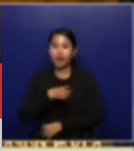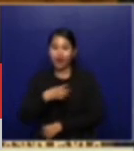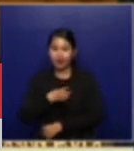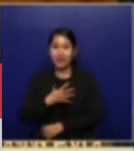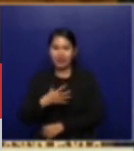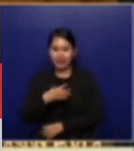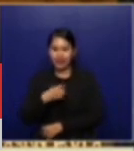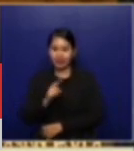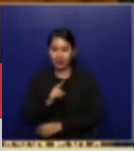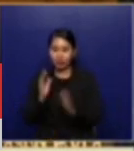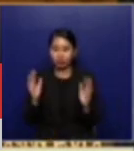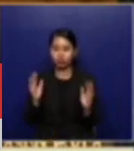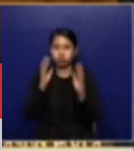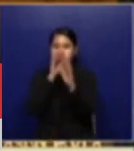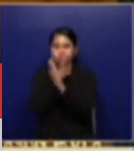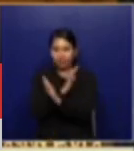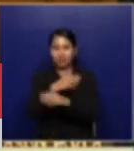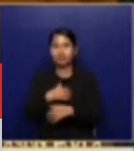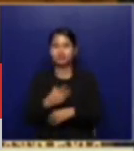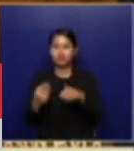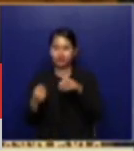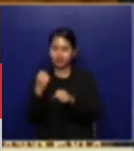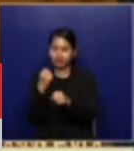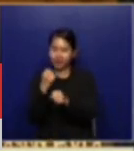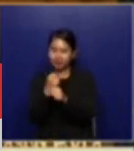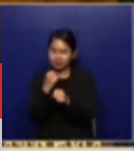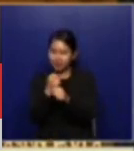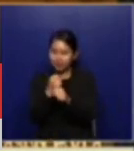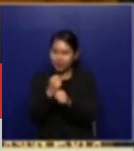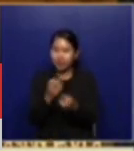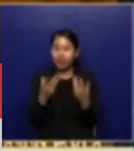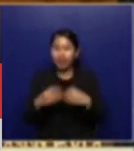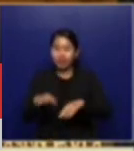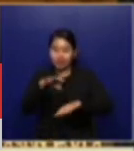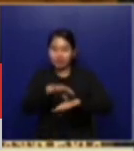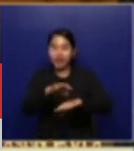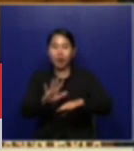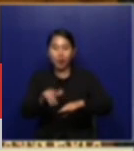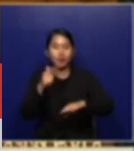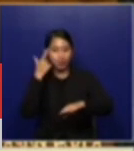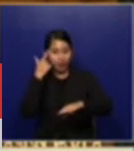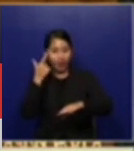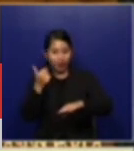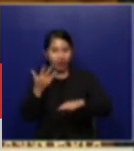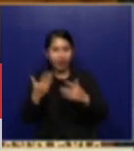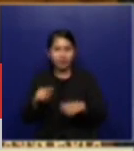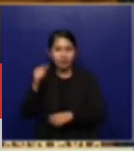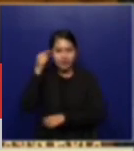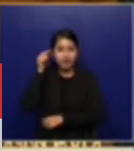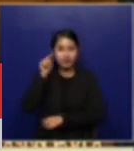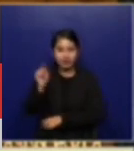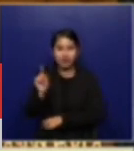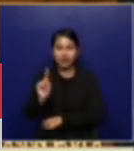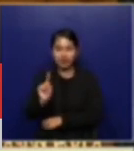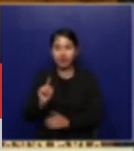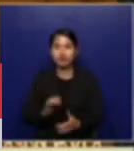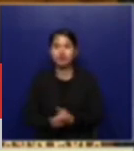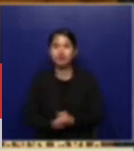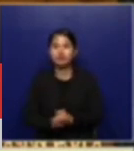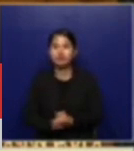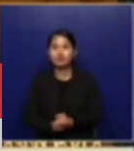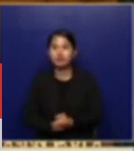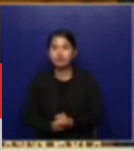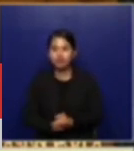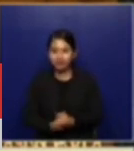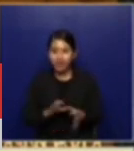ามเป็นจำนวนมากพอเราได้จุดแล้วนะครับเราก็ต้องยังต้องคำนึงถึงเรื่อง ความสอดคล้องท